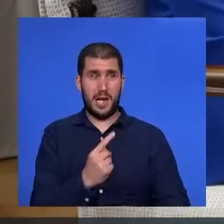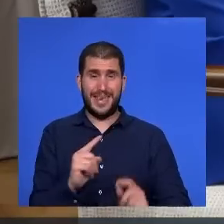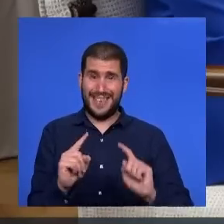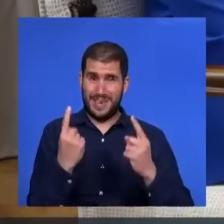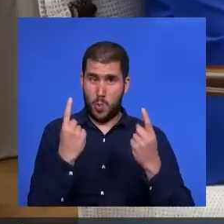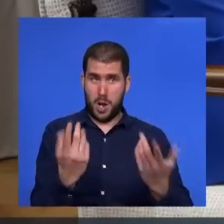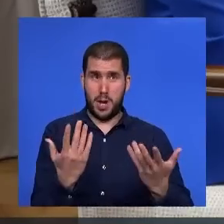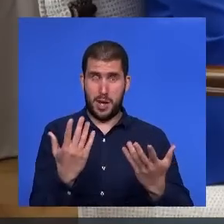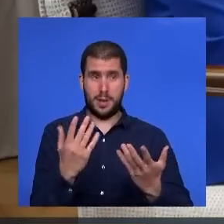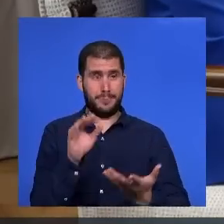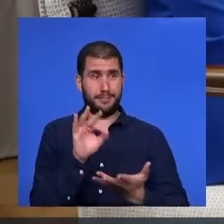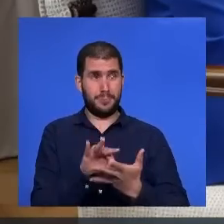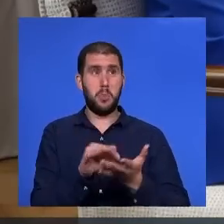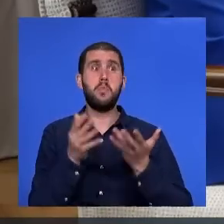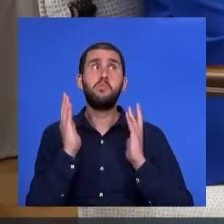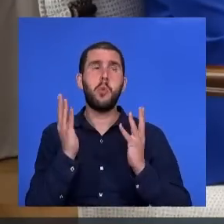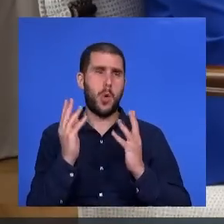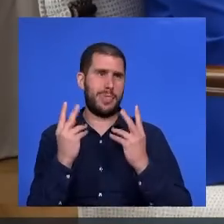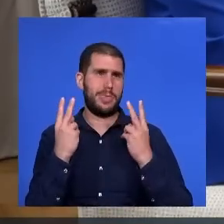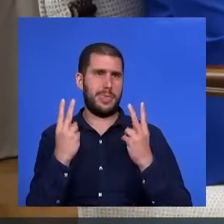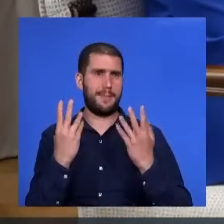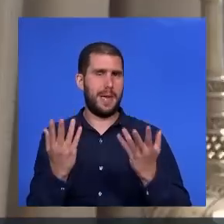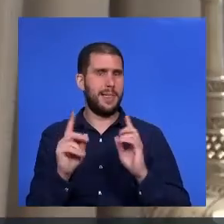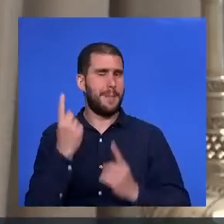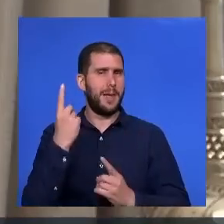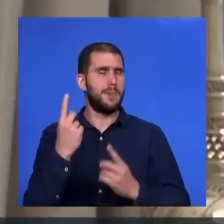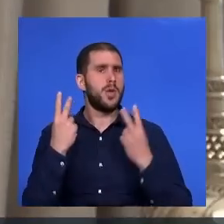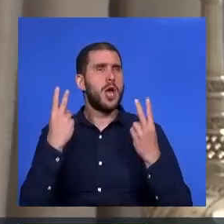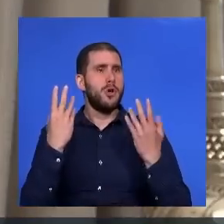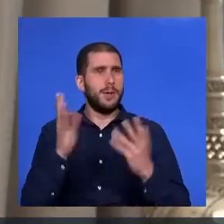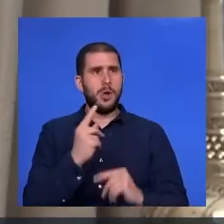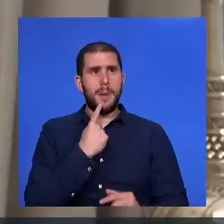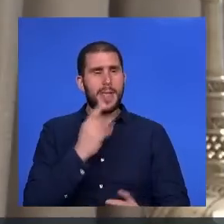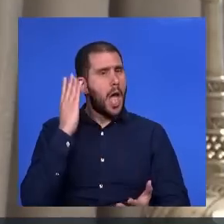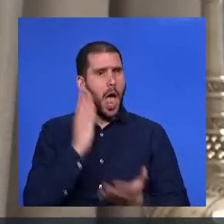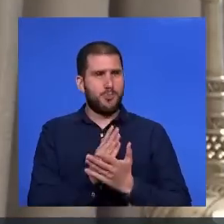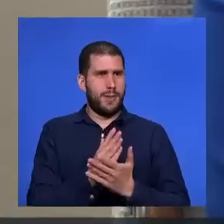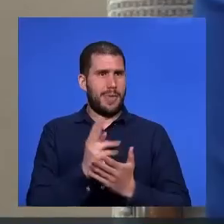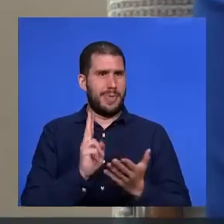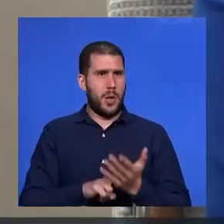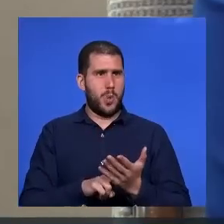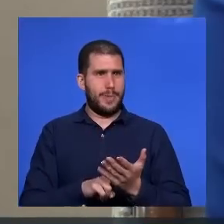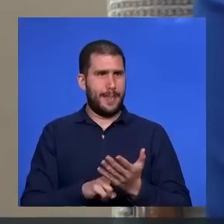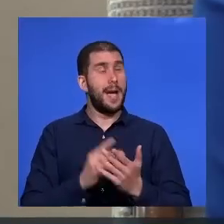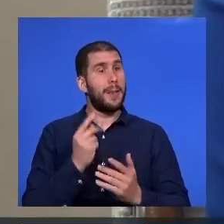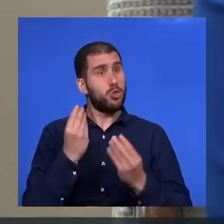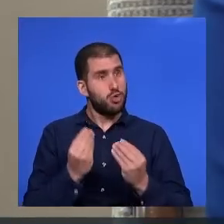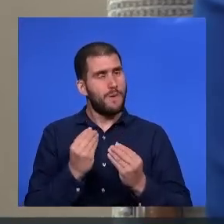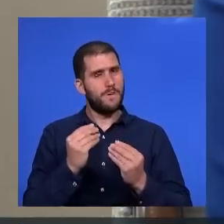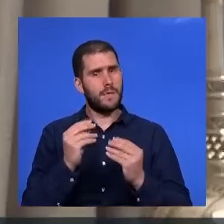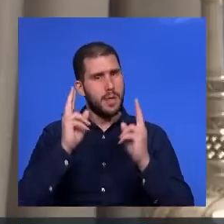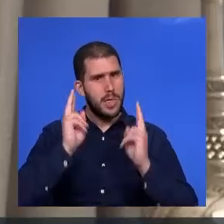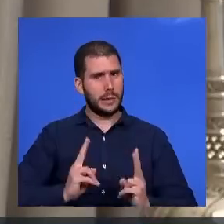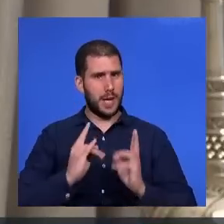הזה, הרגע הזה, הוא רגע מאוד מאוד דרמטי, הוא רגע מכונן, מה שאמרתי חד משמעית היה נכון, ולכן טוב שנעצרה